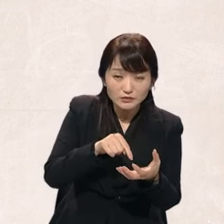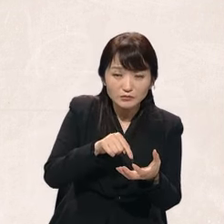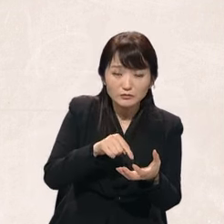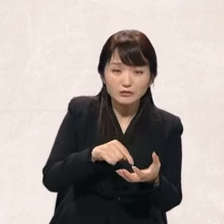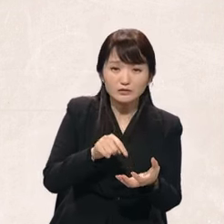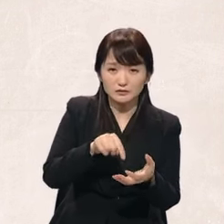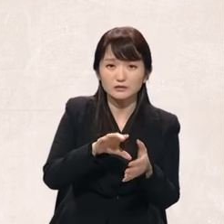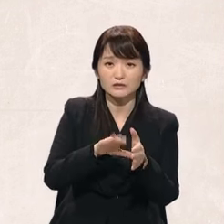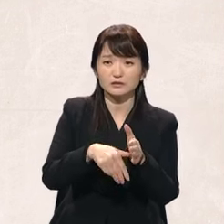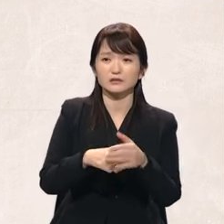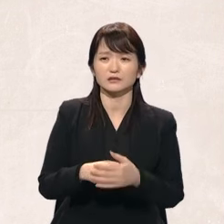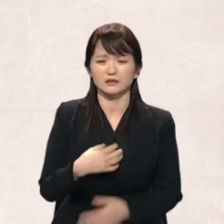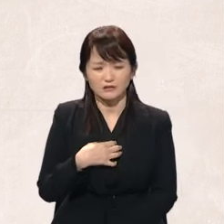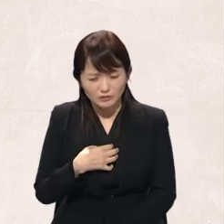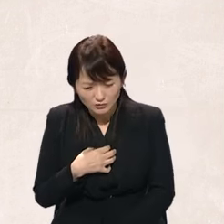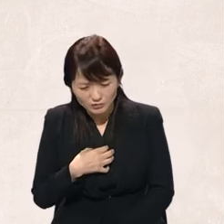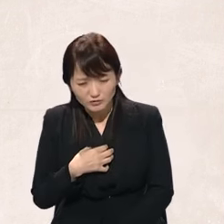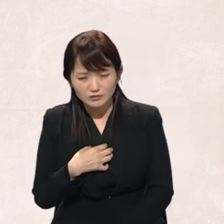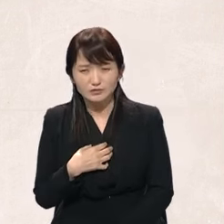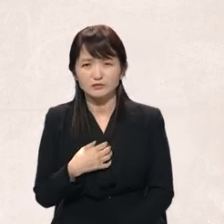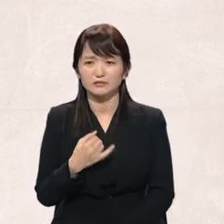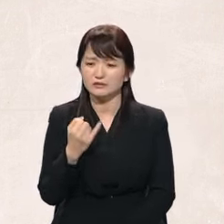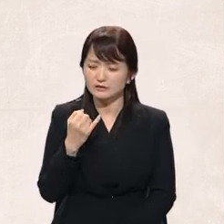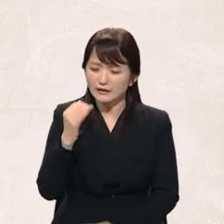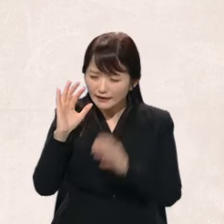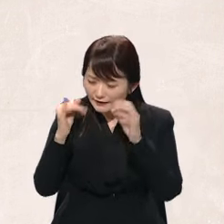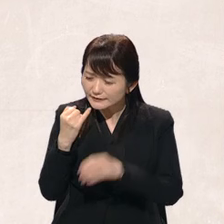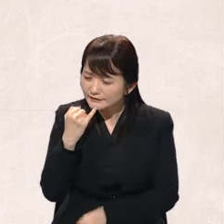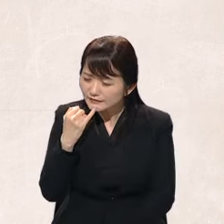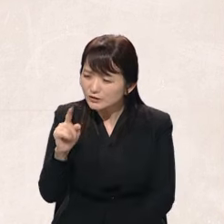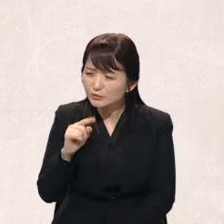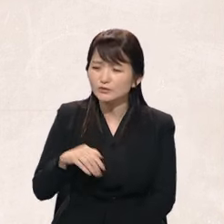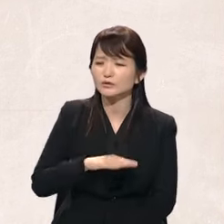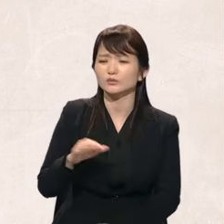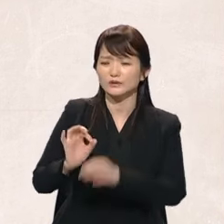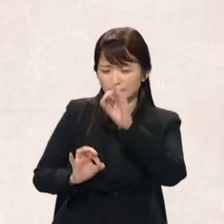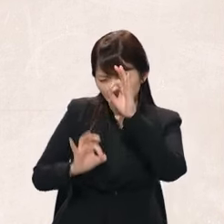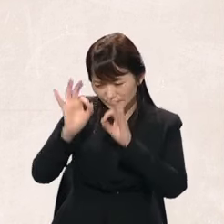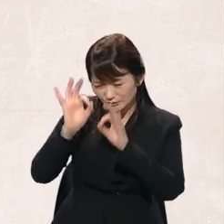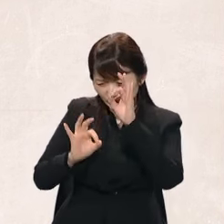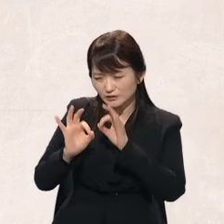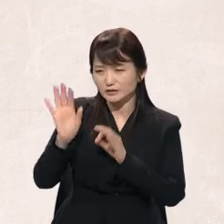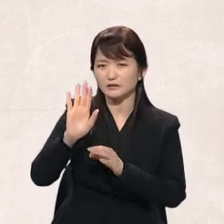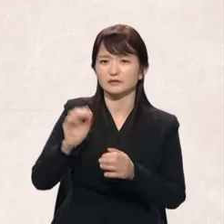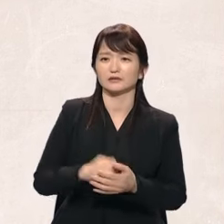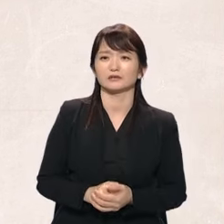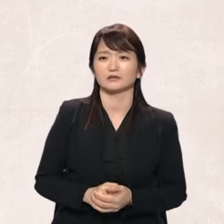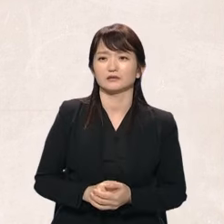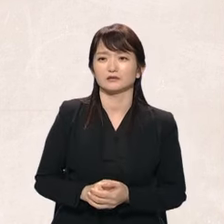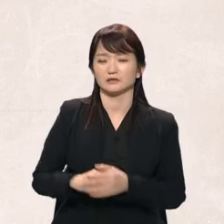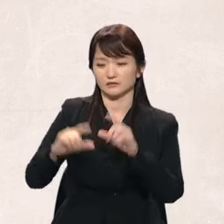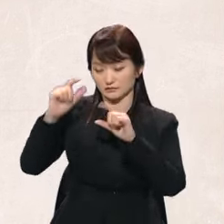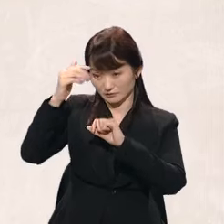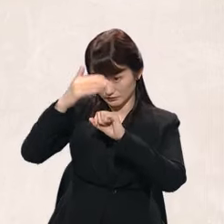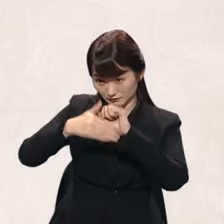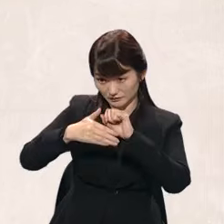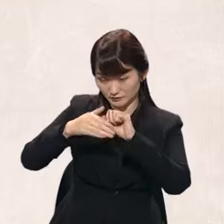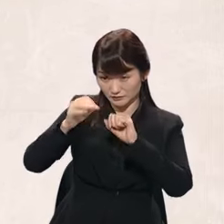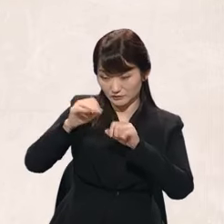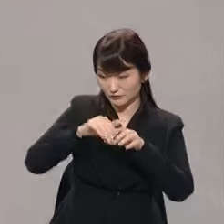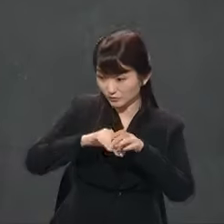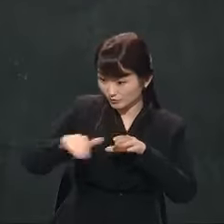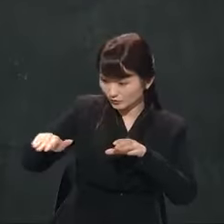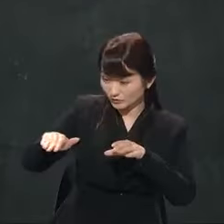그럼 그때라도 막 걱정을 해주셨어요. 자, 괜찮네, 아이는 괜찮냐, 저희가 실수했다 하셔 되는데 사진 보내드릴까요? 네, 아, 괜찮습니다.